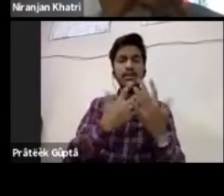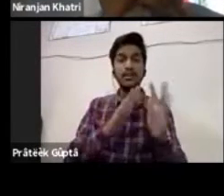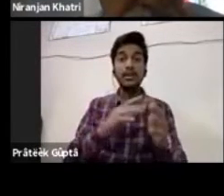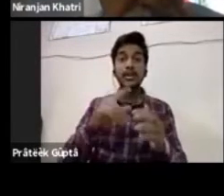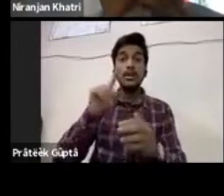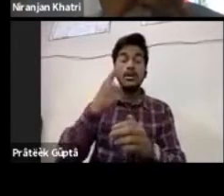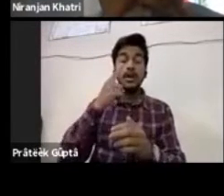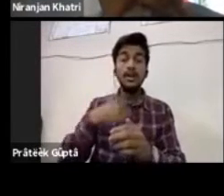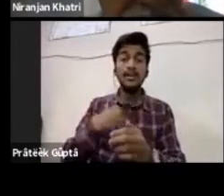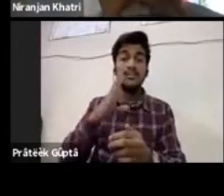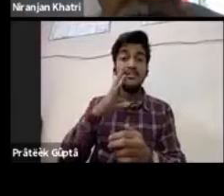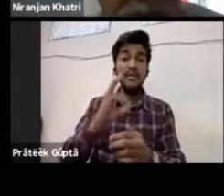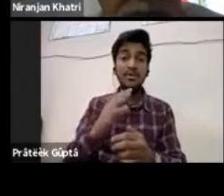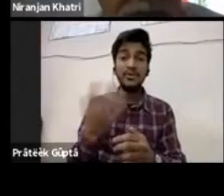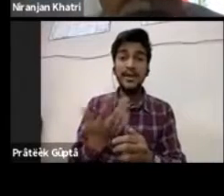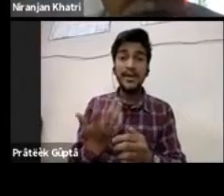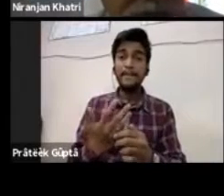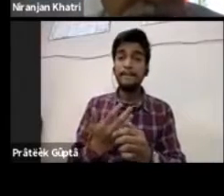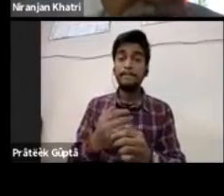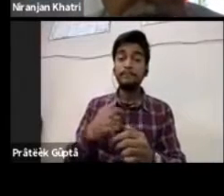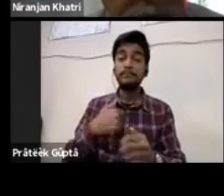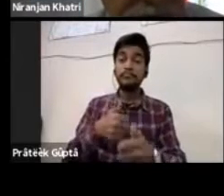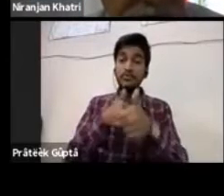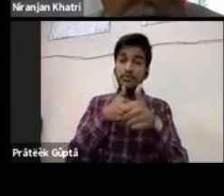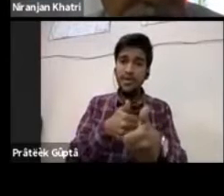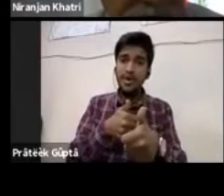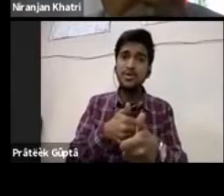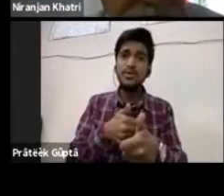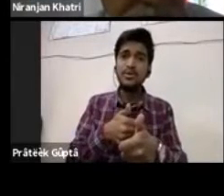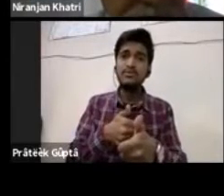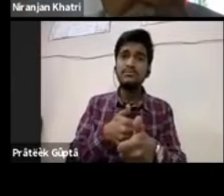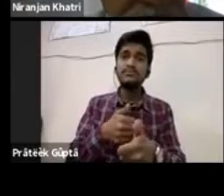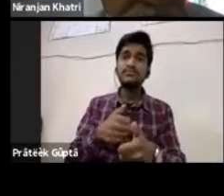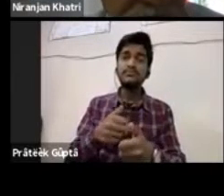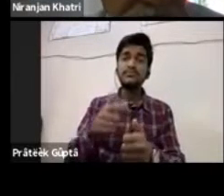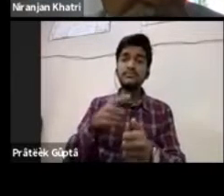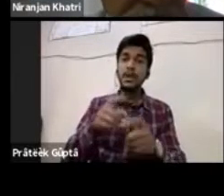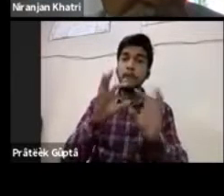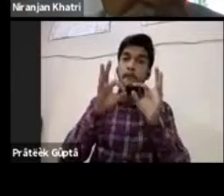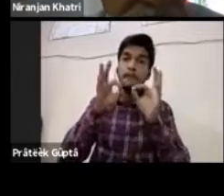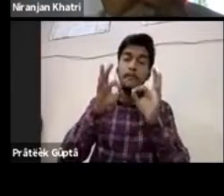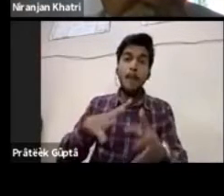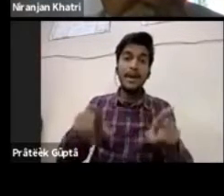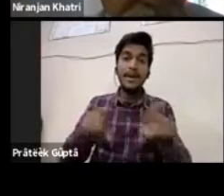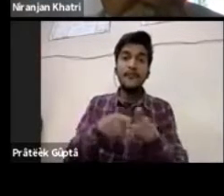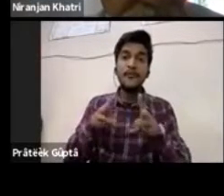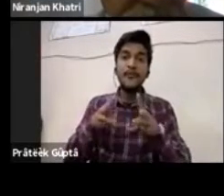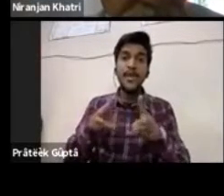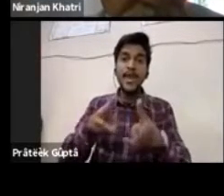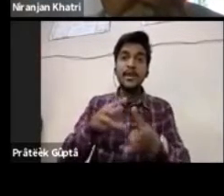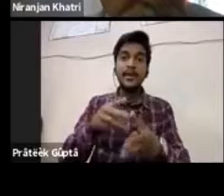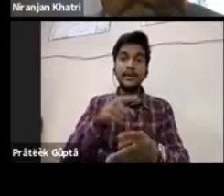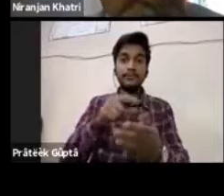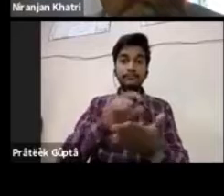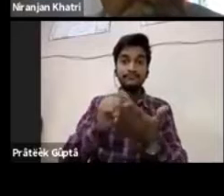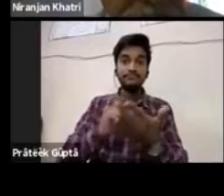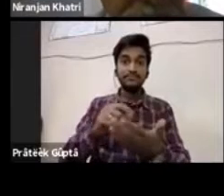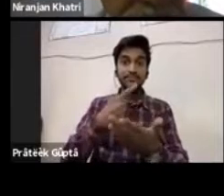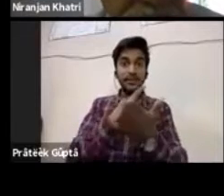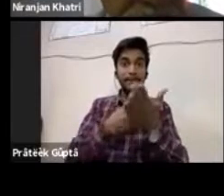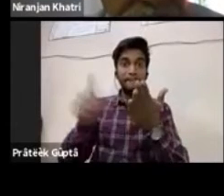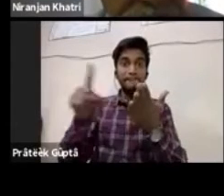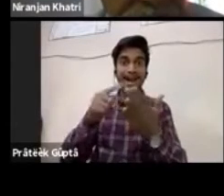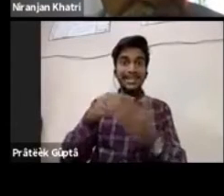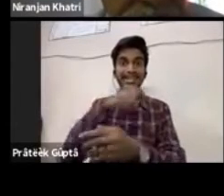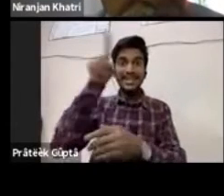जब उसको इम्प्लीमेंटिंग अथॉरिटी समझे। तो ये चीज हमें यहाँ पे इस मंच पे भी मैं कहना चाहूंगा कि जहां जहां